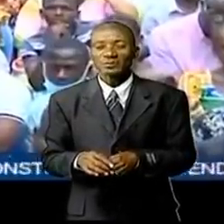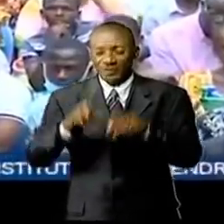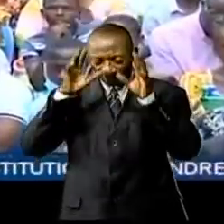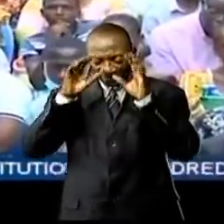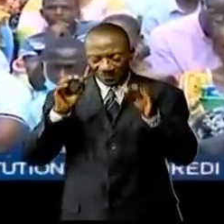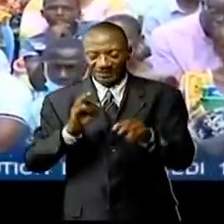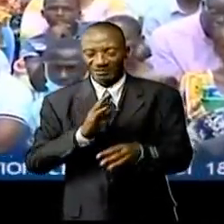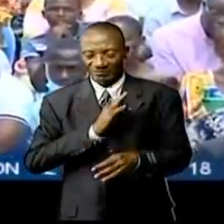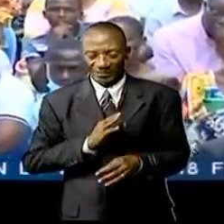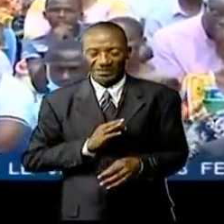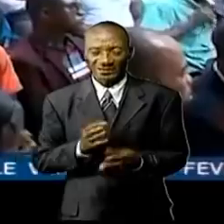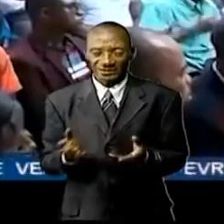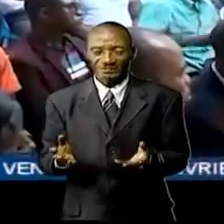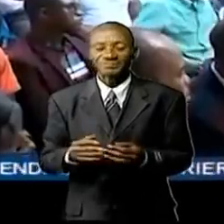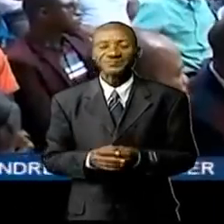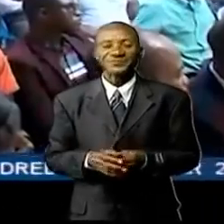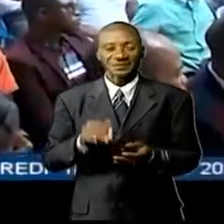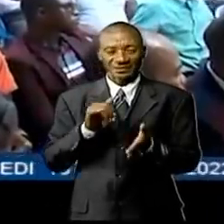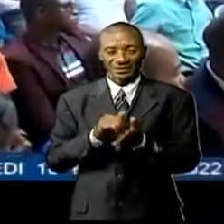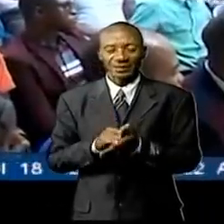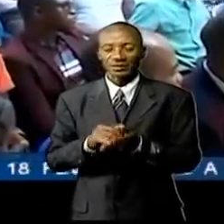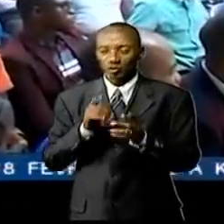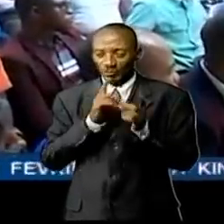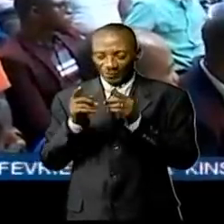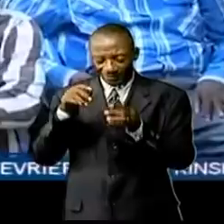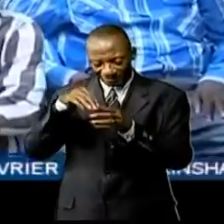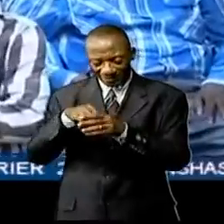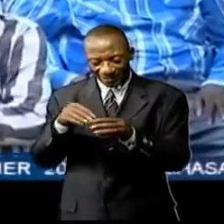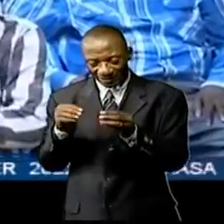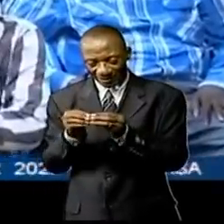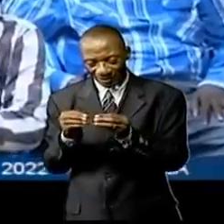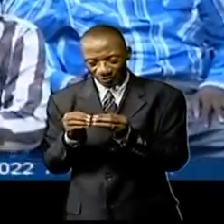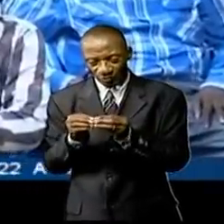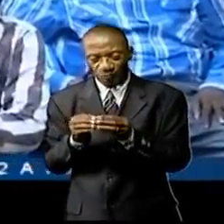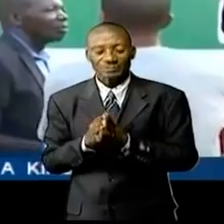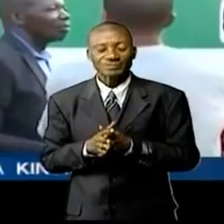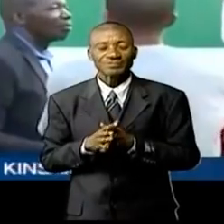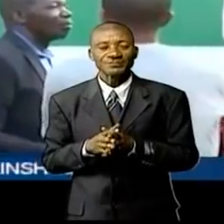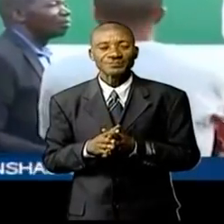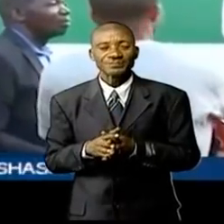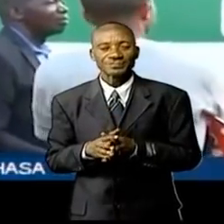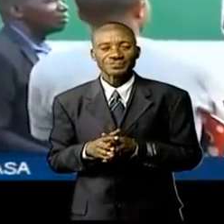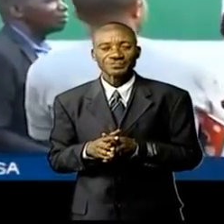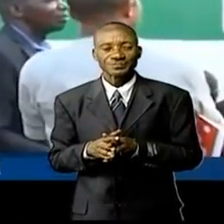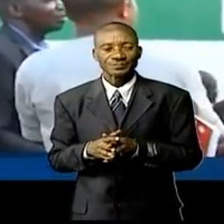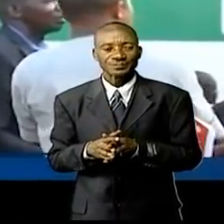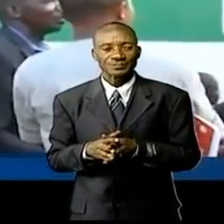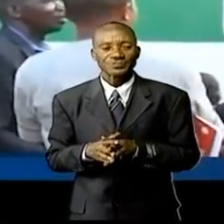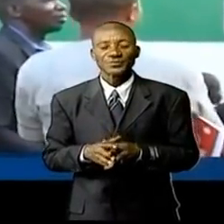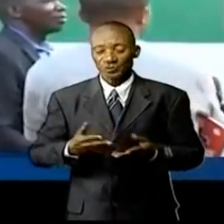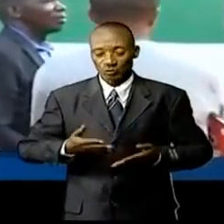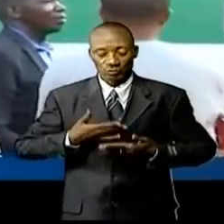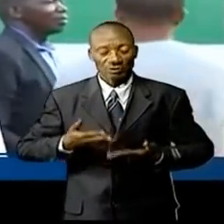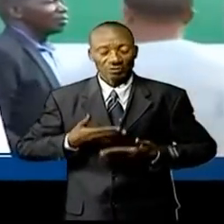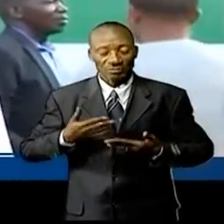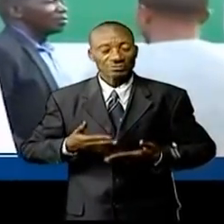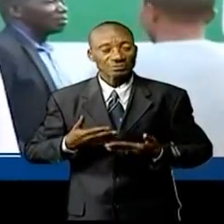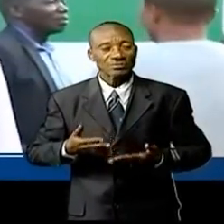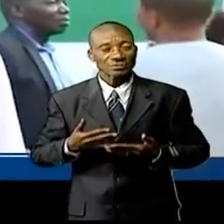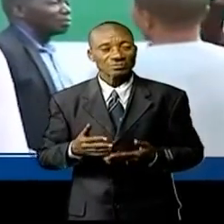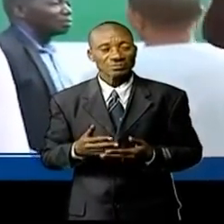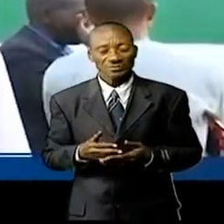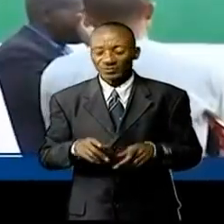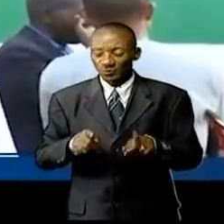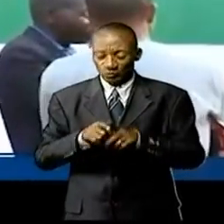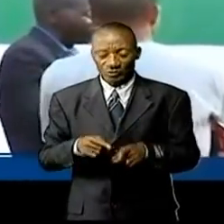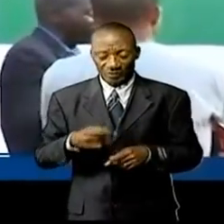participants qui se disent prêts à tout donner pour la bonne marche de leur parti politique. Je suis très content et très